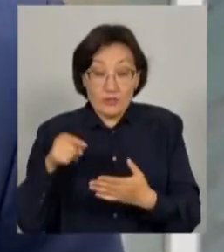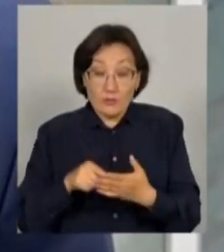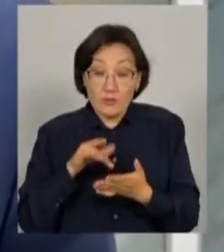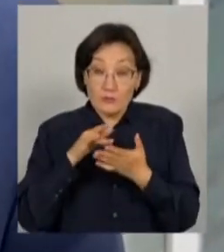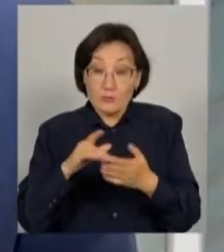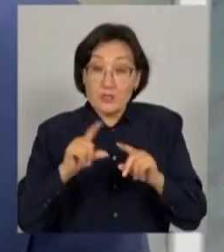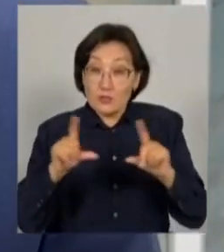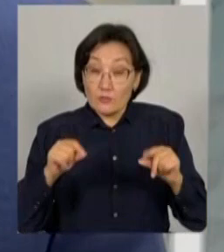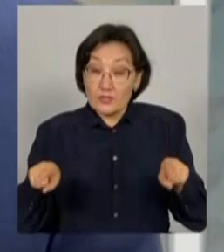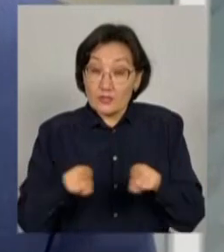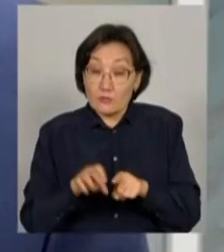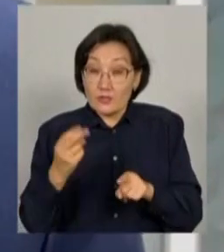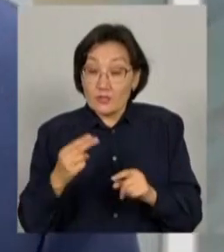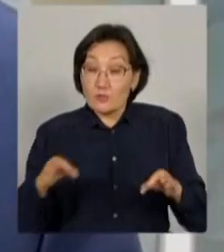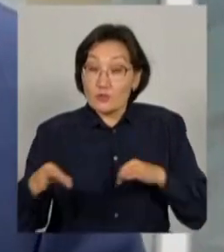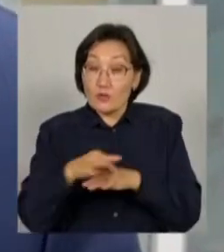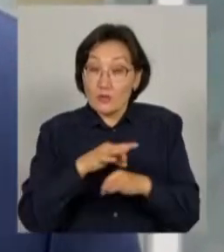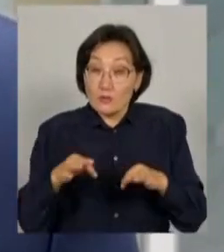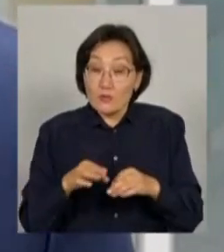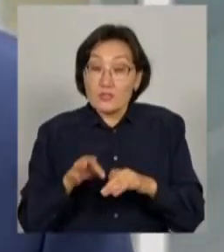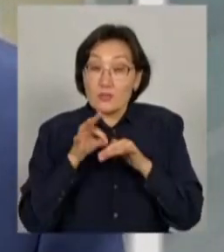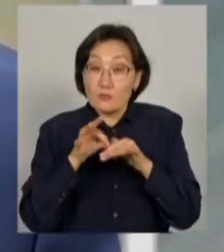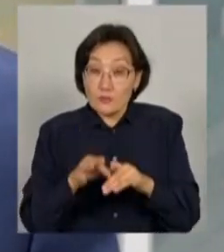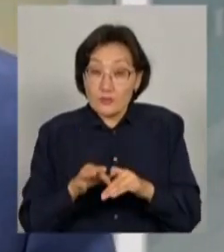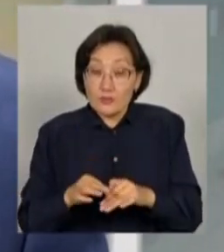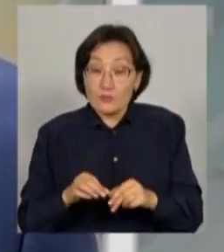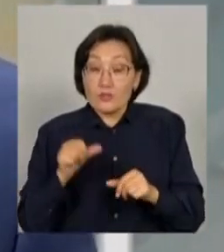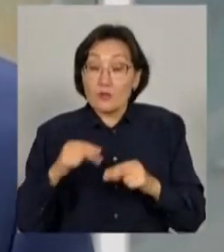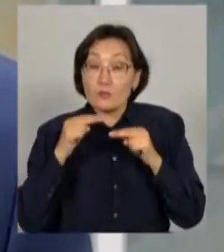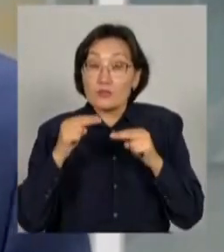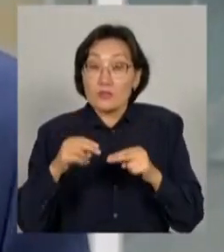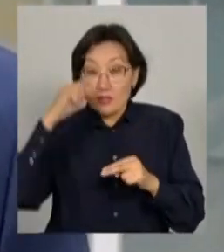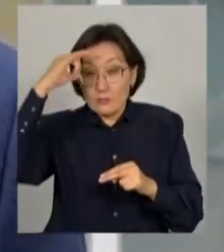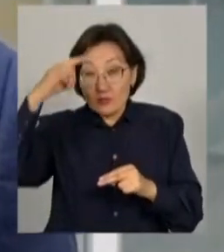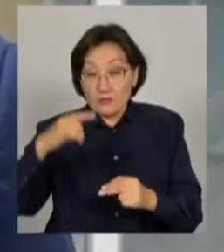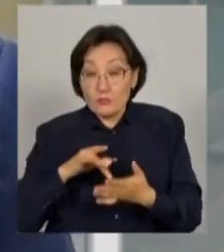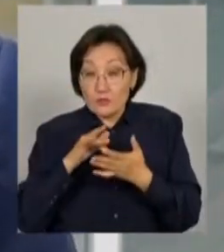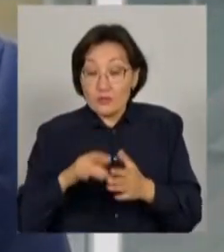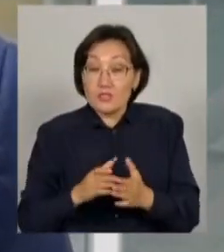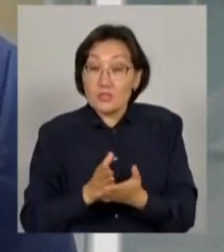туризм басқармасы мұндай әлеуметтік жобаларды ұйымдастыруға басымдық беріп келеді. Мақсат еліміздің туризм саласын өркендету.